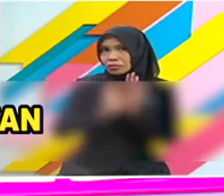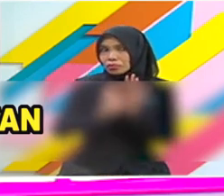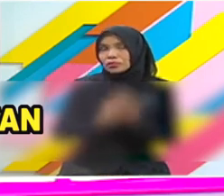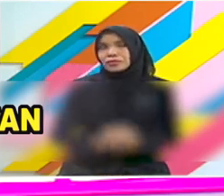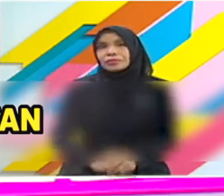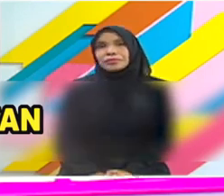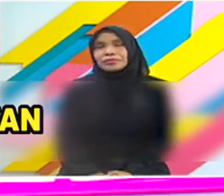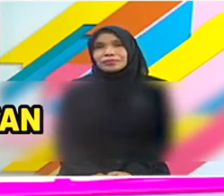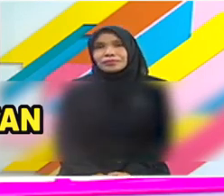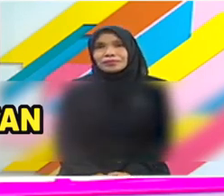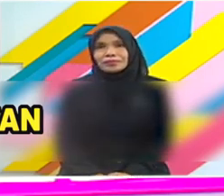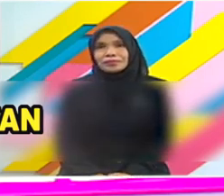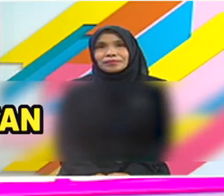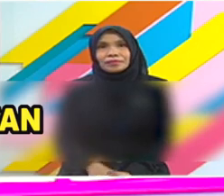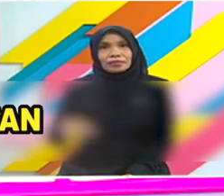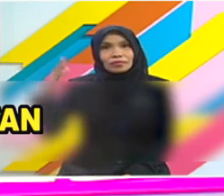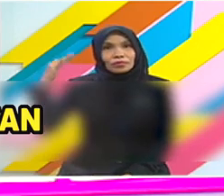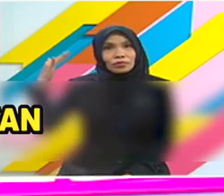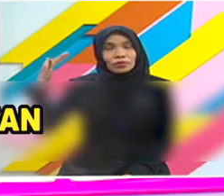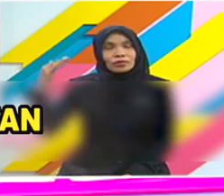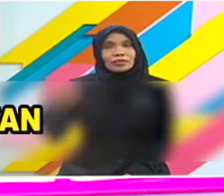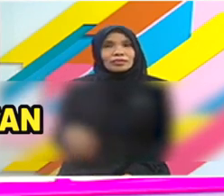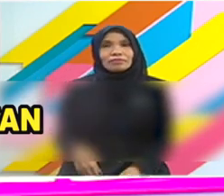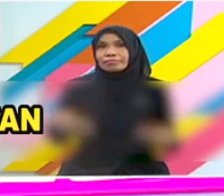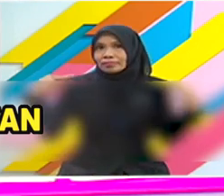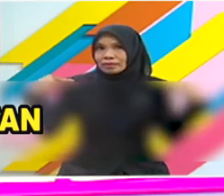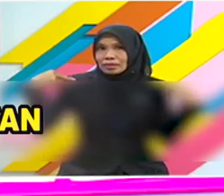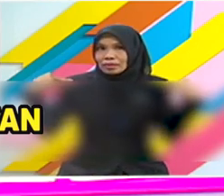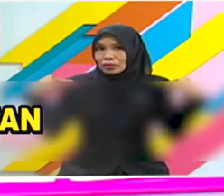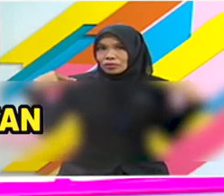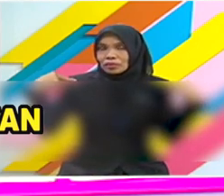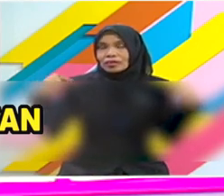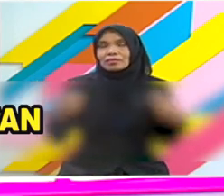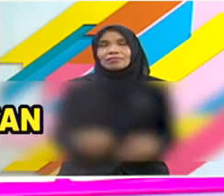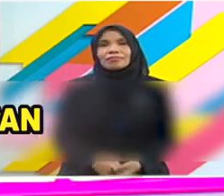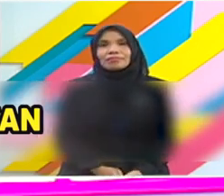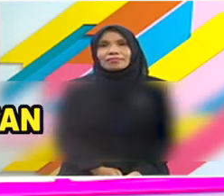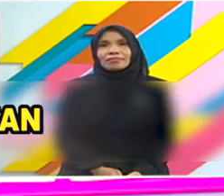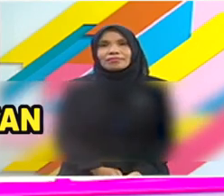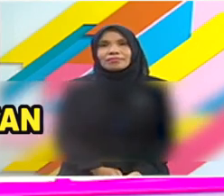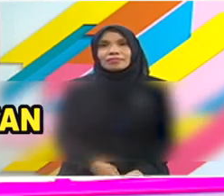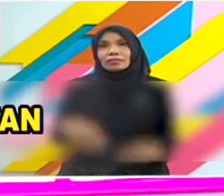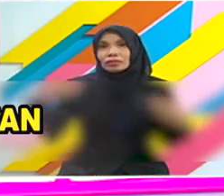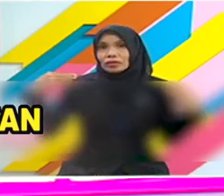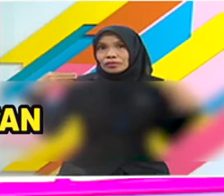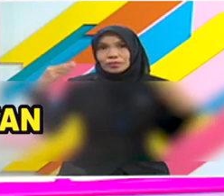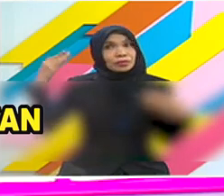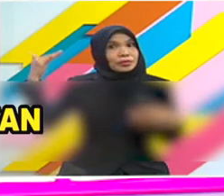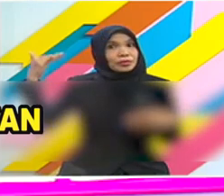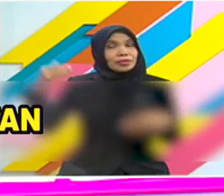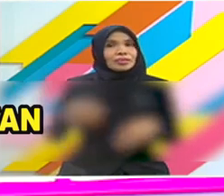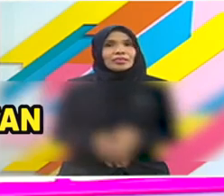sama ada bunyi semula jadi, contohnya bunyi haiwan, ataupun bunyi di persekitaran kita, iaitu bunyi kenderaan, bunyi